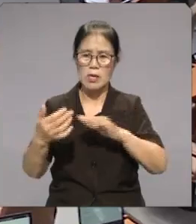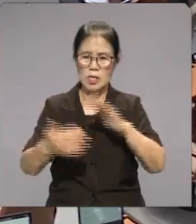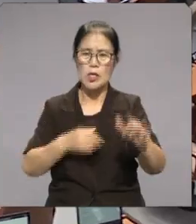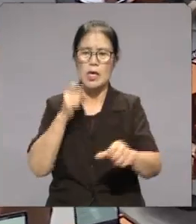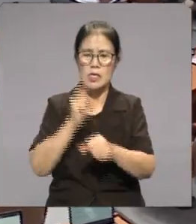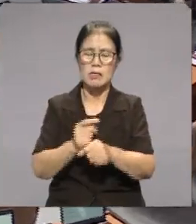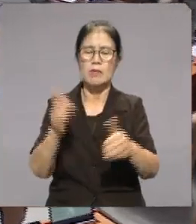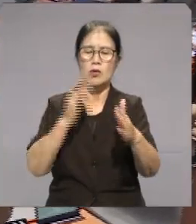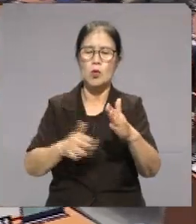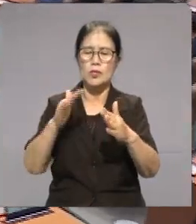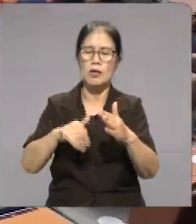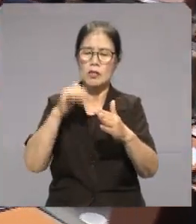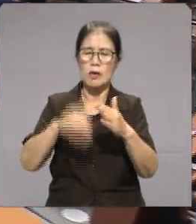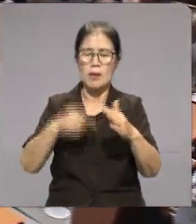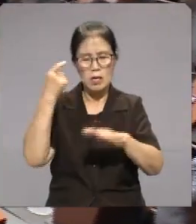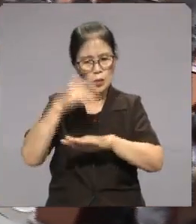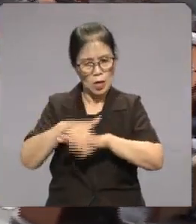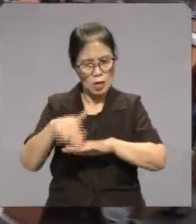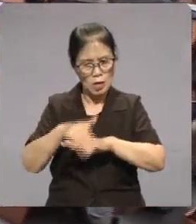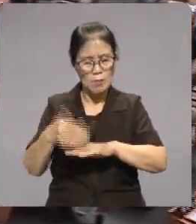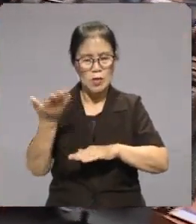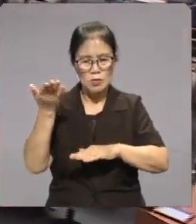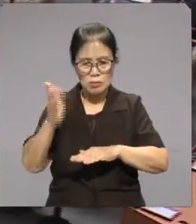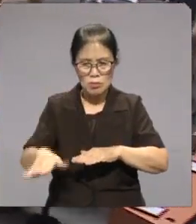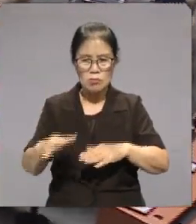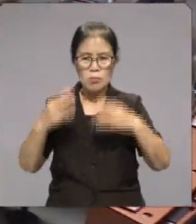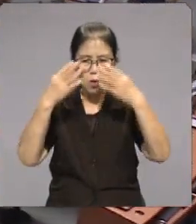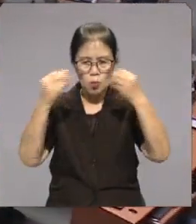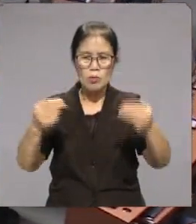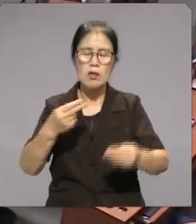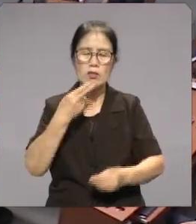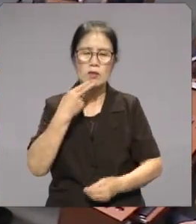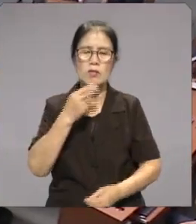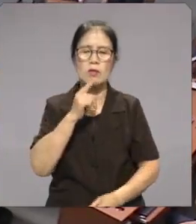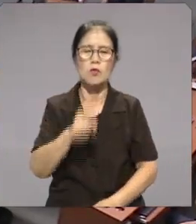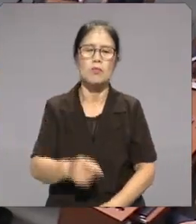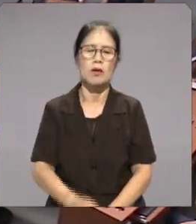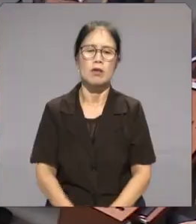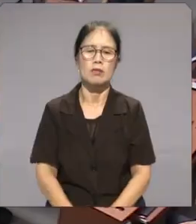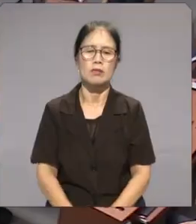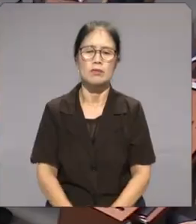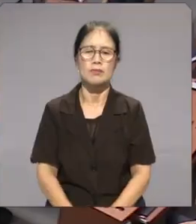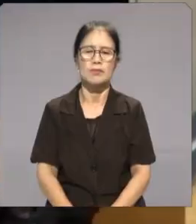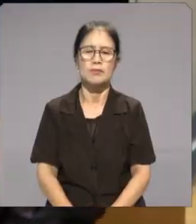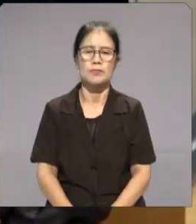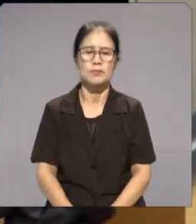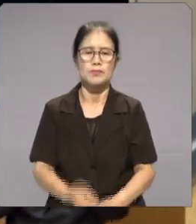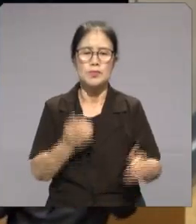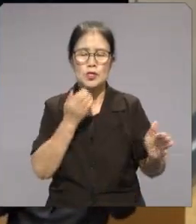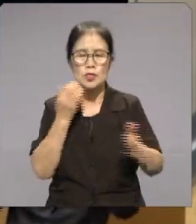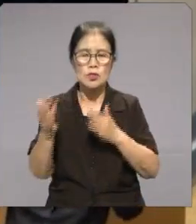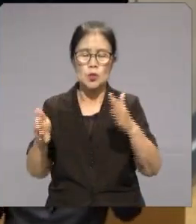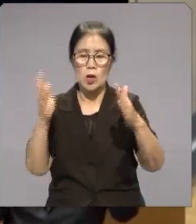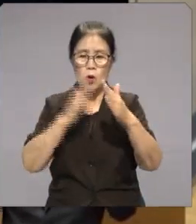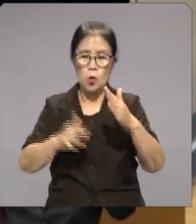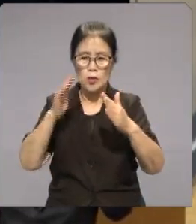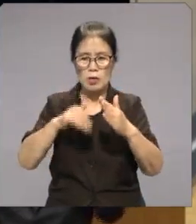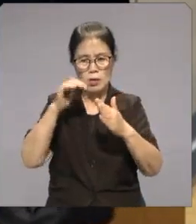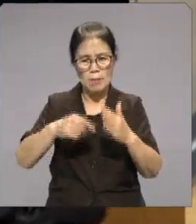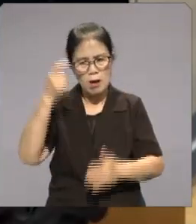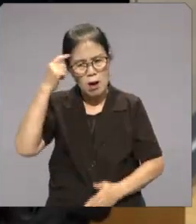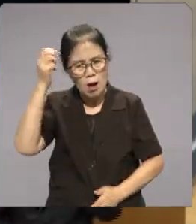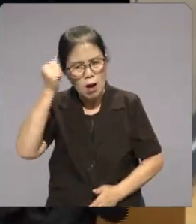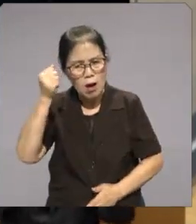공연 개발을 계획하면서 공개하지 않았다는 겁니다 우리 경기도가 공연 개발을 염두해 두고